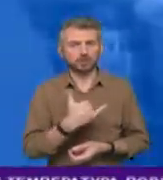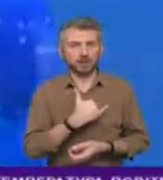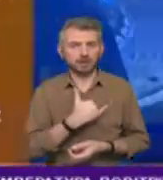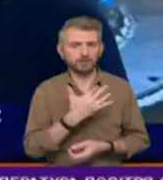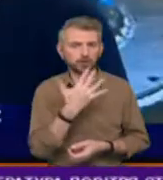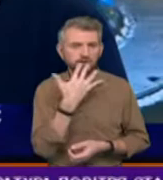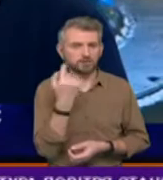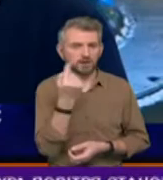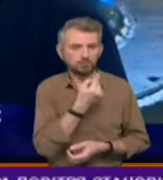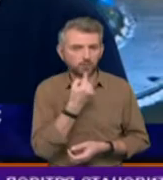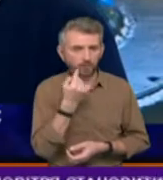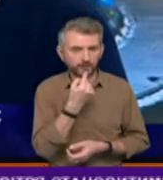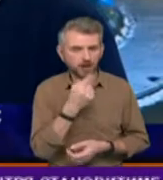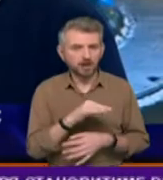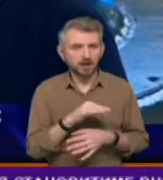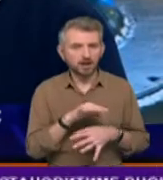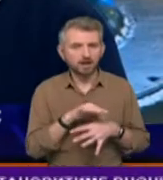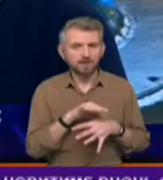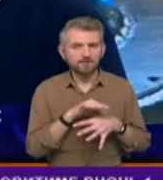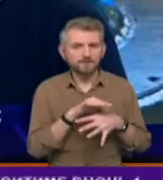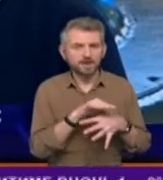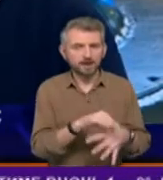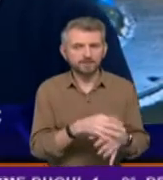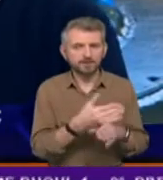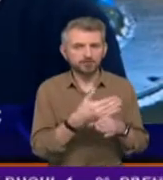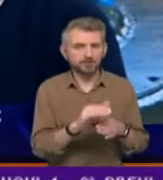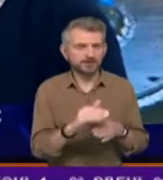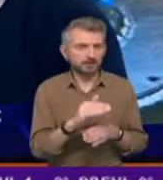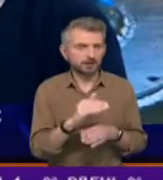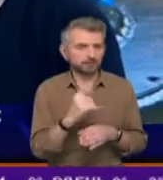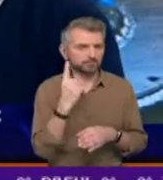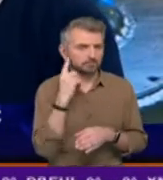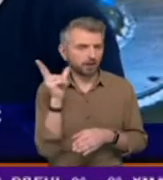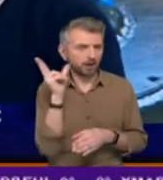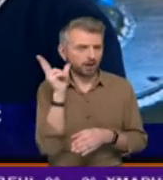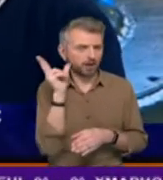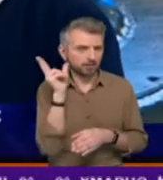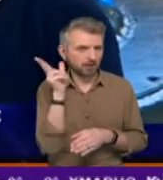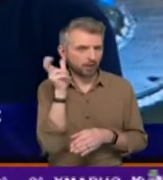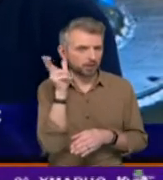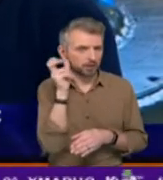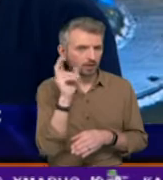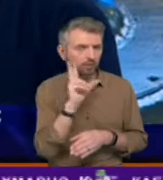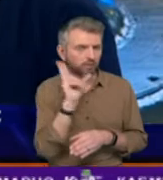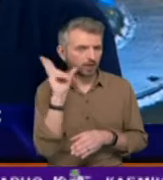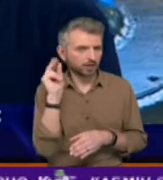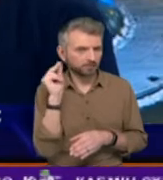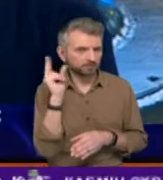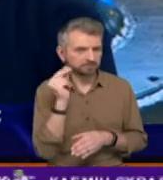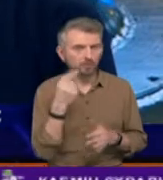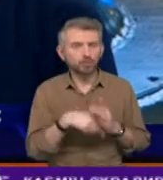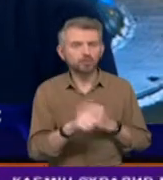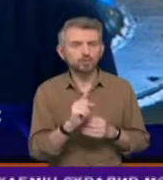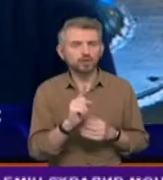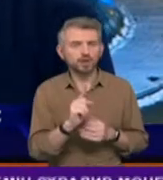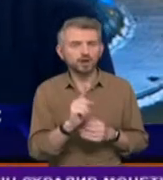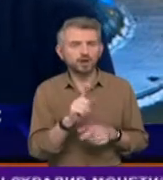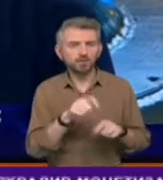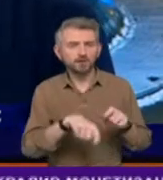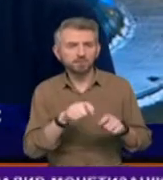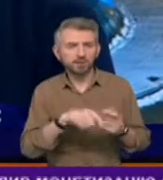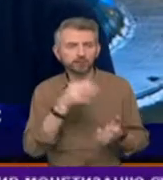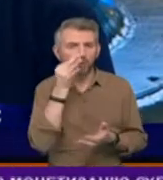нас є недобір на місця за державним замовленням. Більш того, пов'язані з, да, пов'язані з математикою, з фізикою. Наприклад, я не